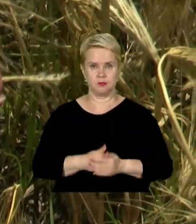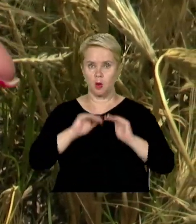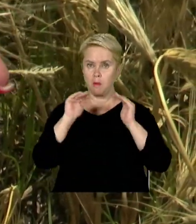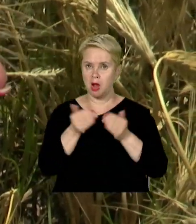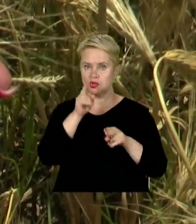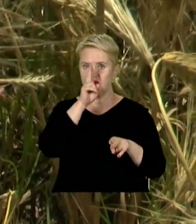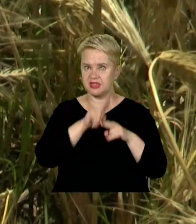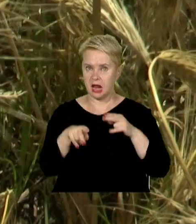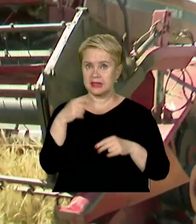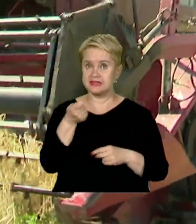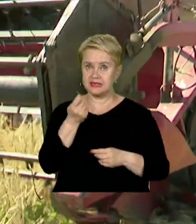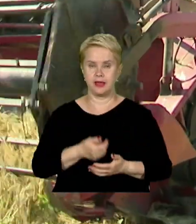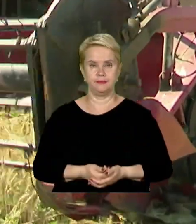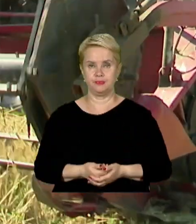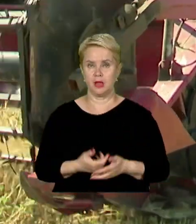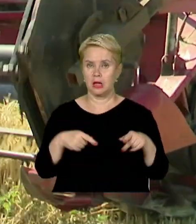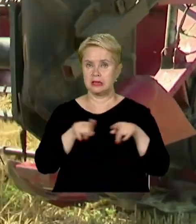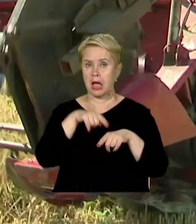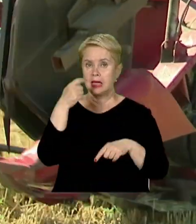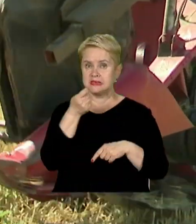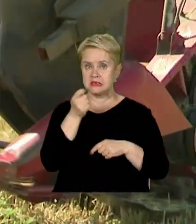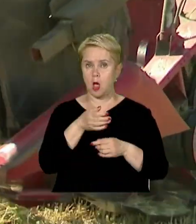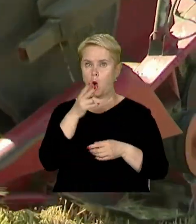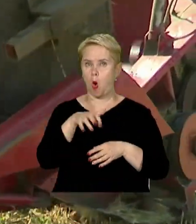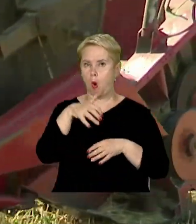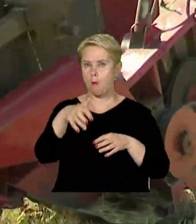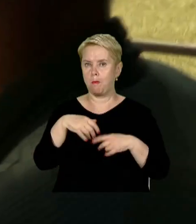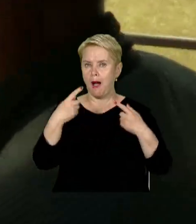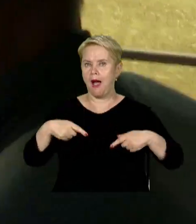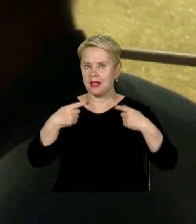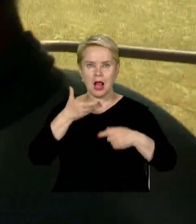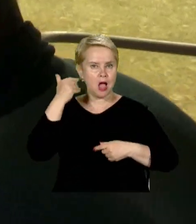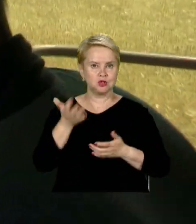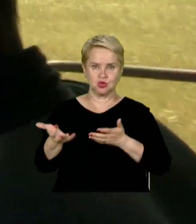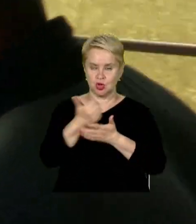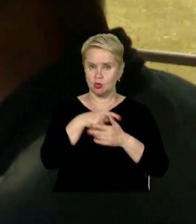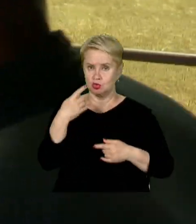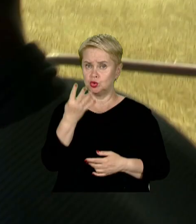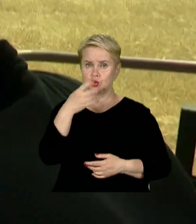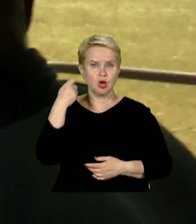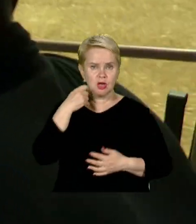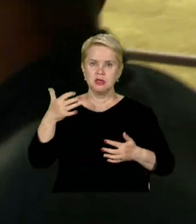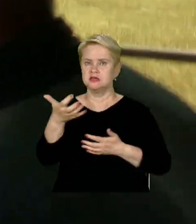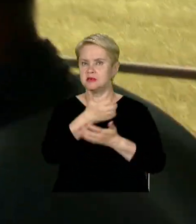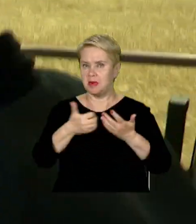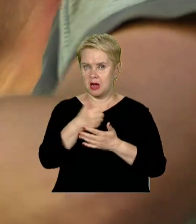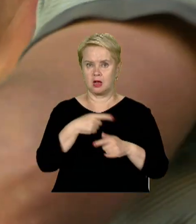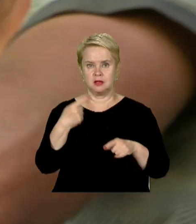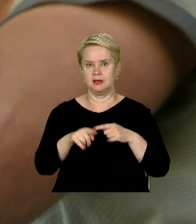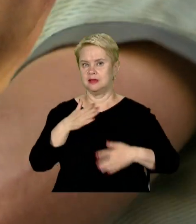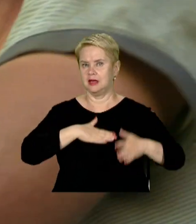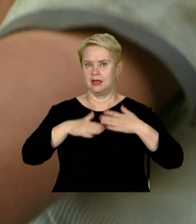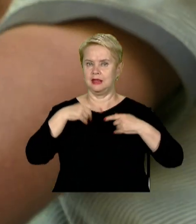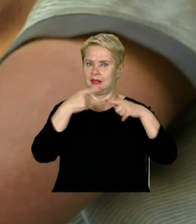Менше втрати насіння. Такі зернові і комбайнерові легше збирати. Євген жнивує 4-й рік, каже, і збіжжя тішить,